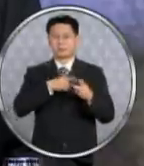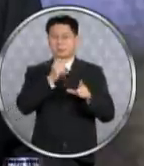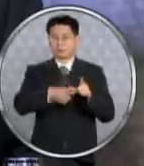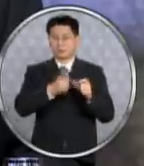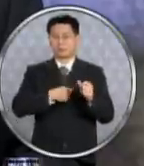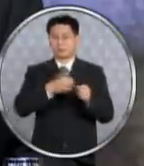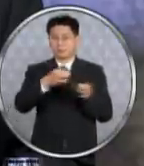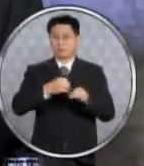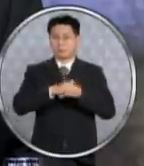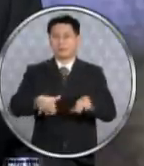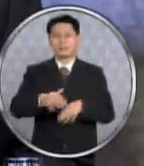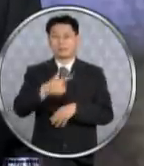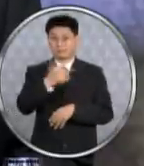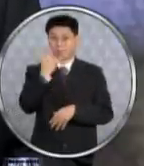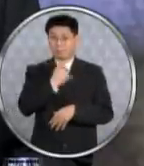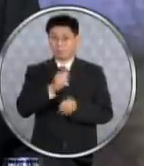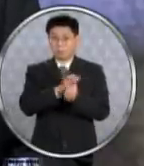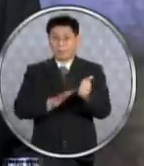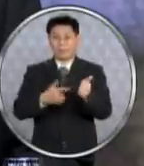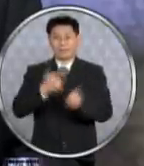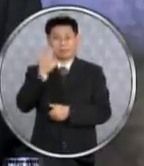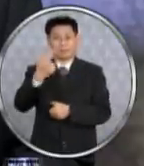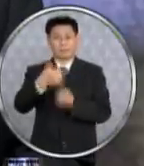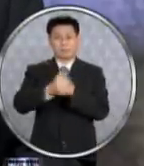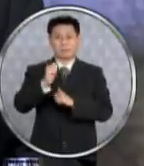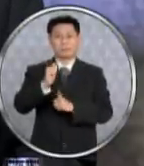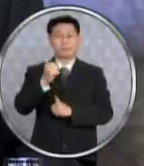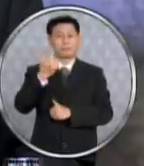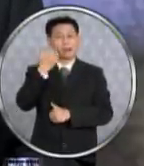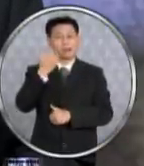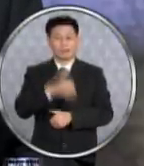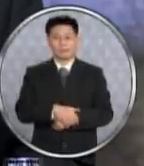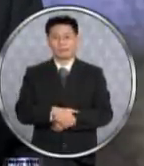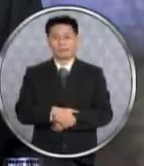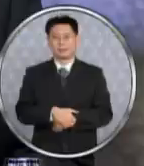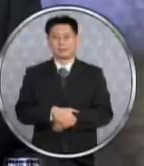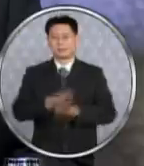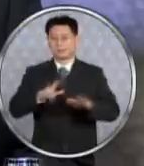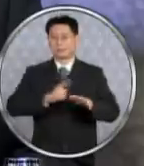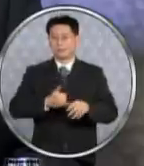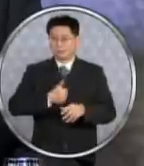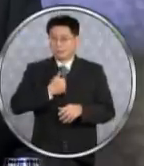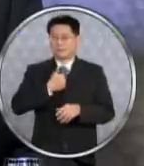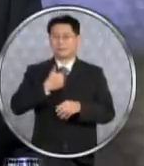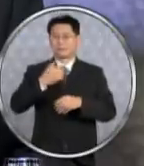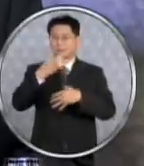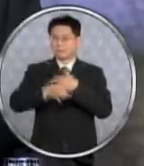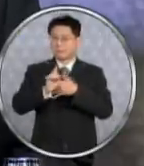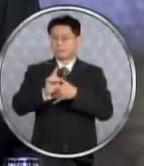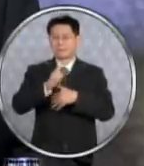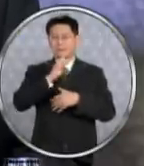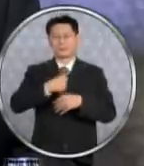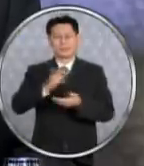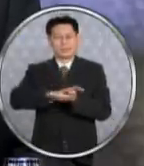全。最可能打败我们台湾产业的是我们缺乏干净的这些能